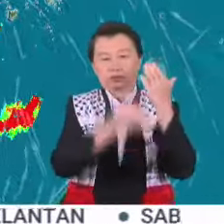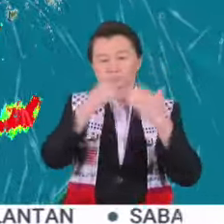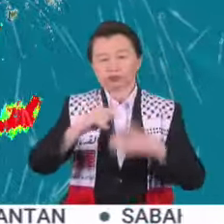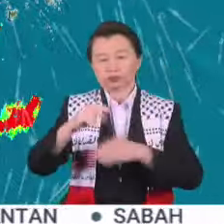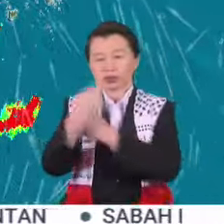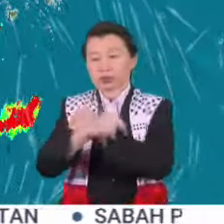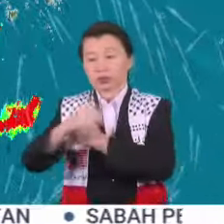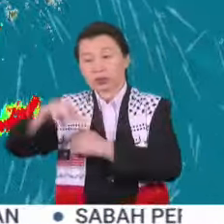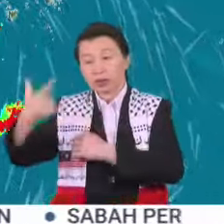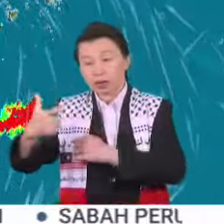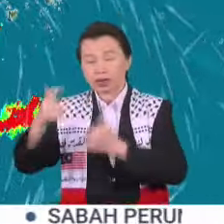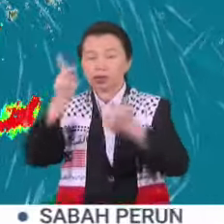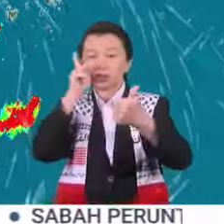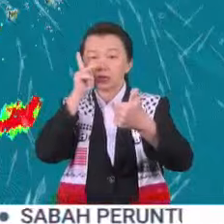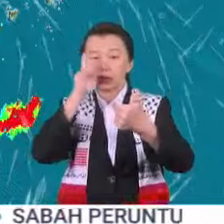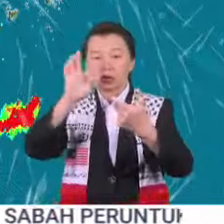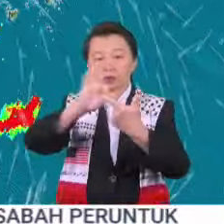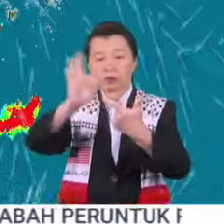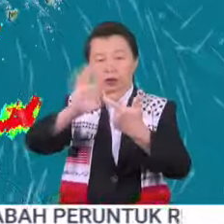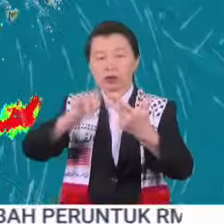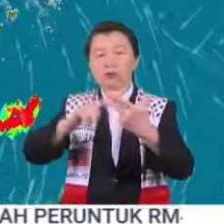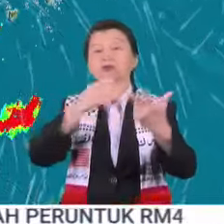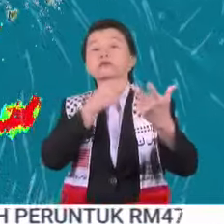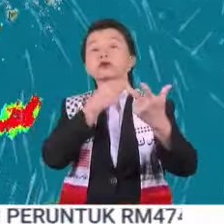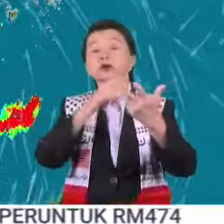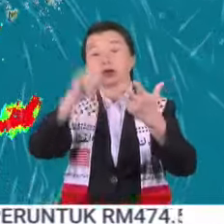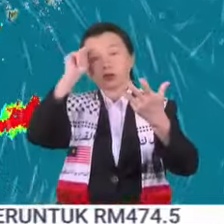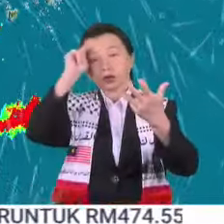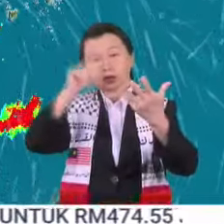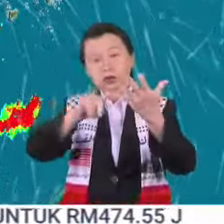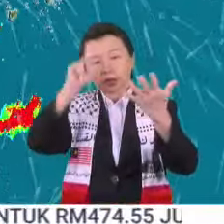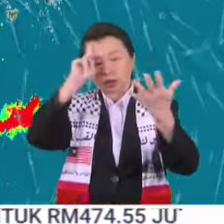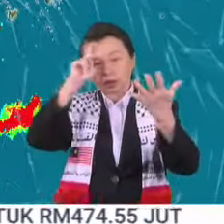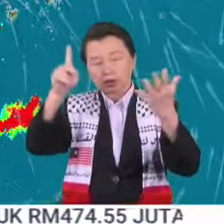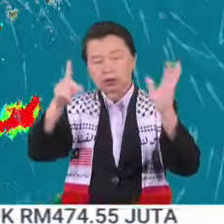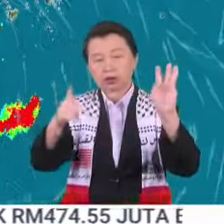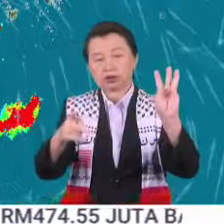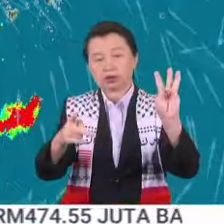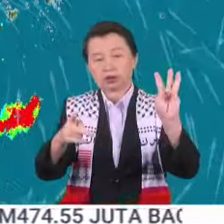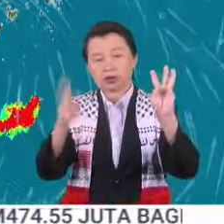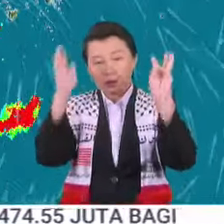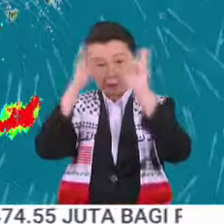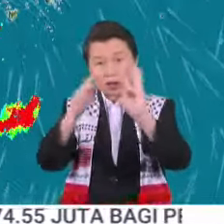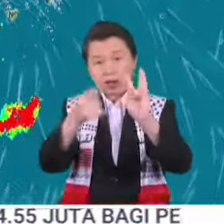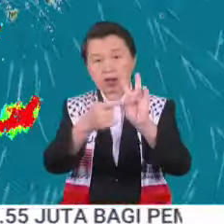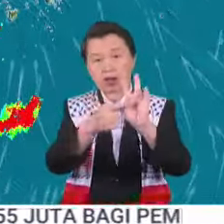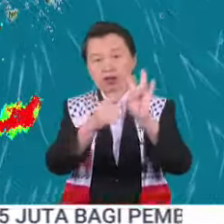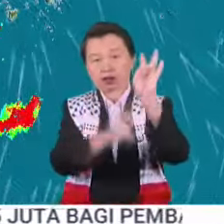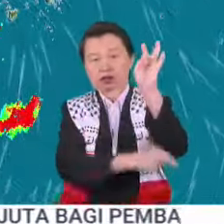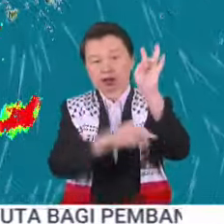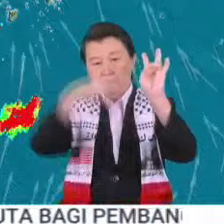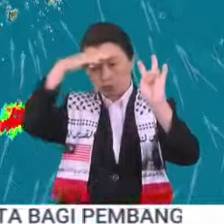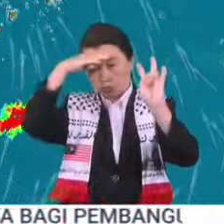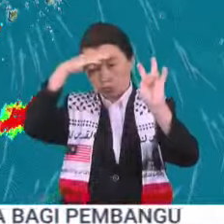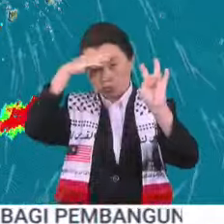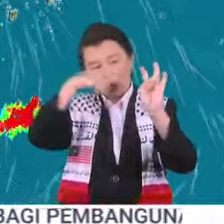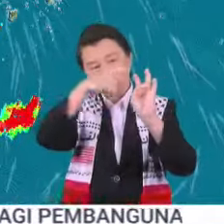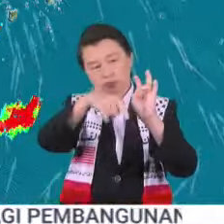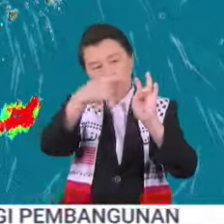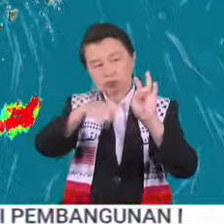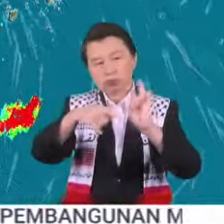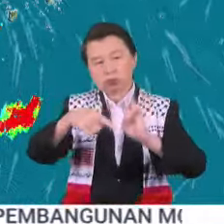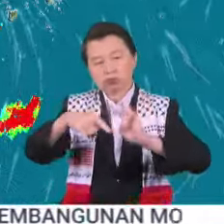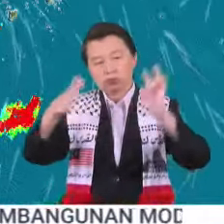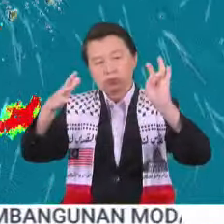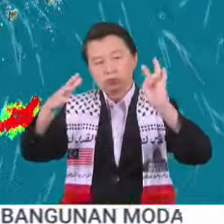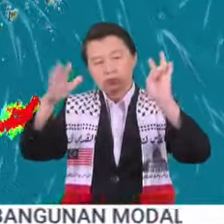lain seperti Kedah, Pulau Pinang, Perak, Terengganu, Kelantan, Pahang dan juga di negeri Johor mengalami keadaan cuaca lembap